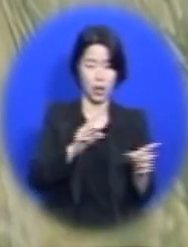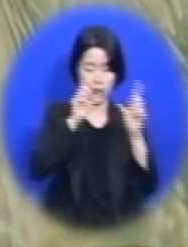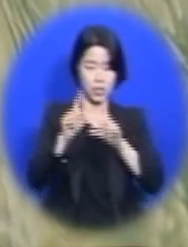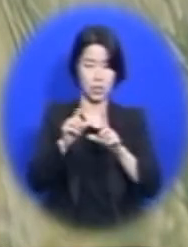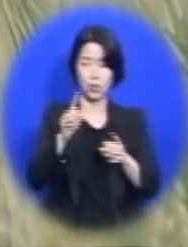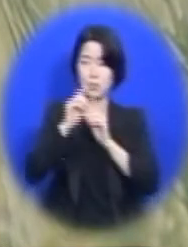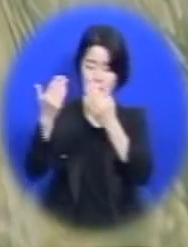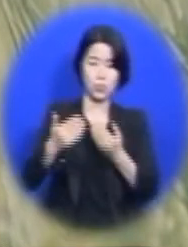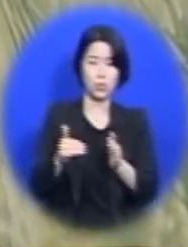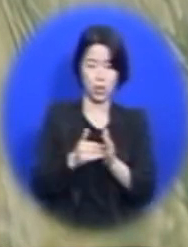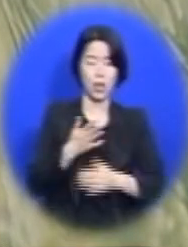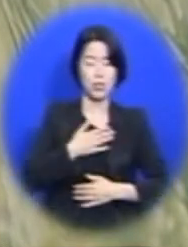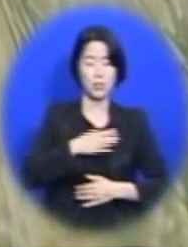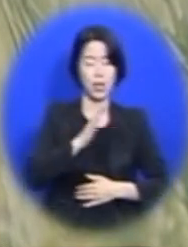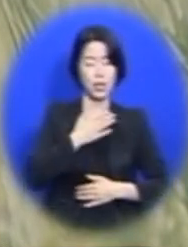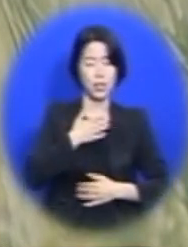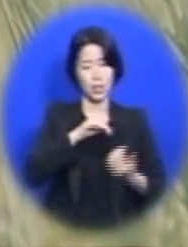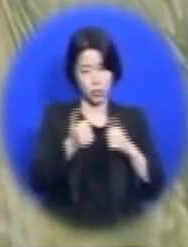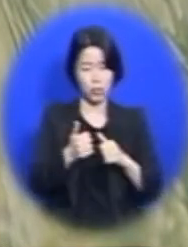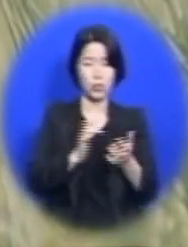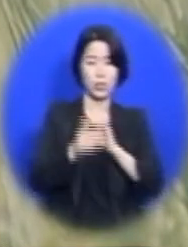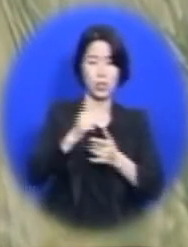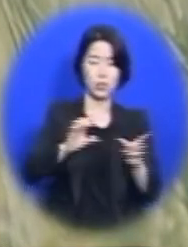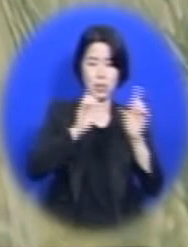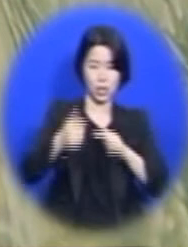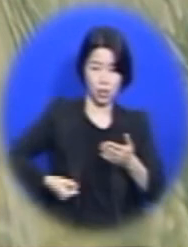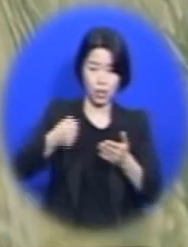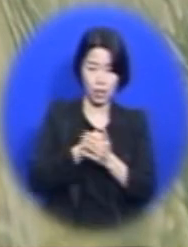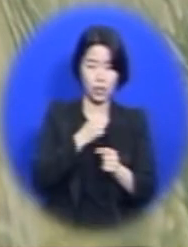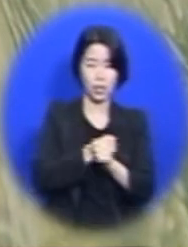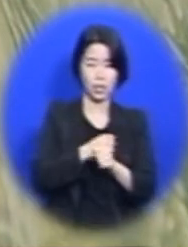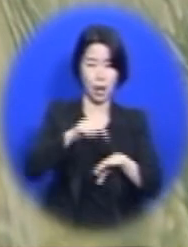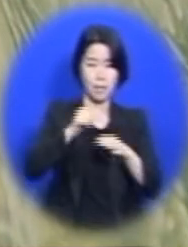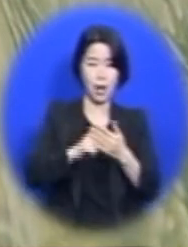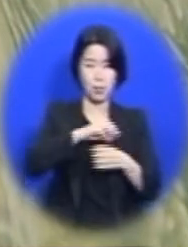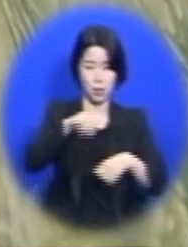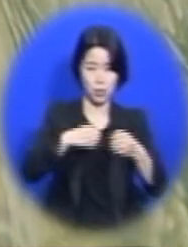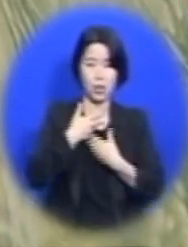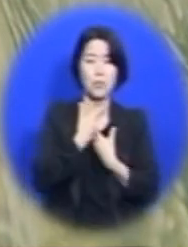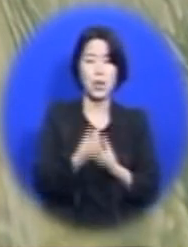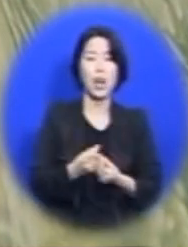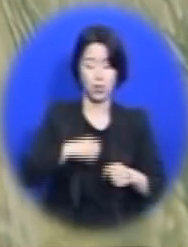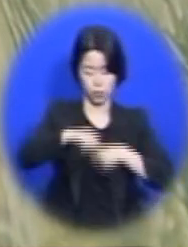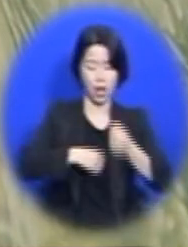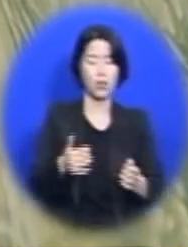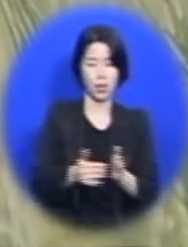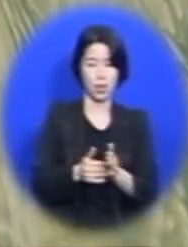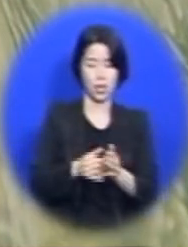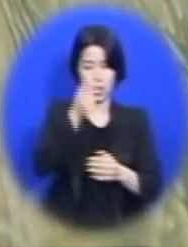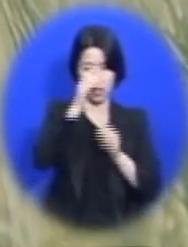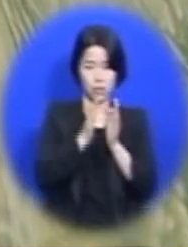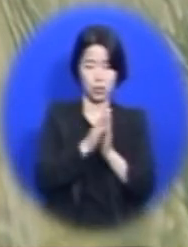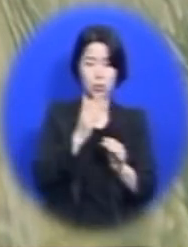말씀하셨습니다. 정말 나는 죽고 예수를 살겠다고 결단을 하니 마음이 오히려 편안하고 자유했습니다. 기도